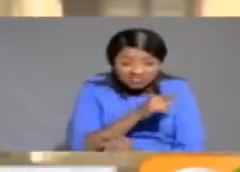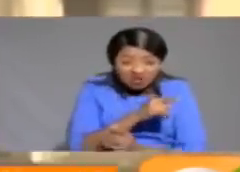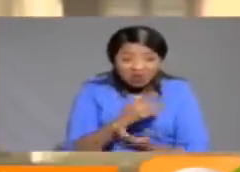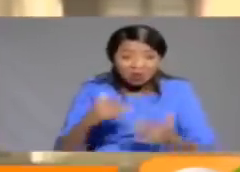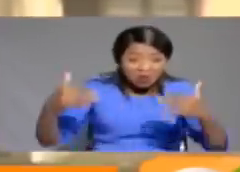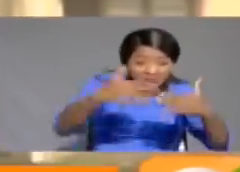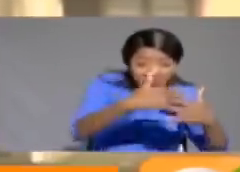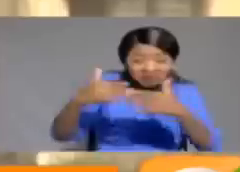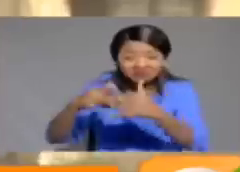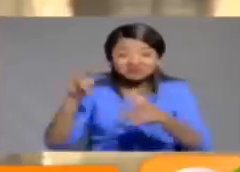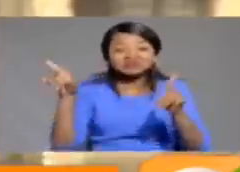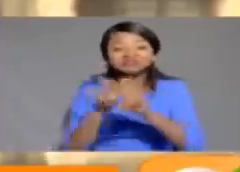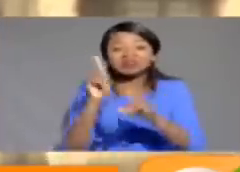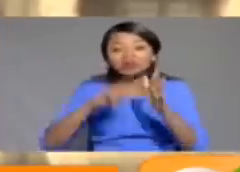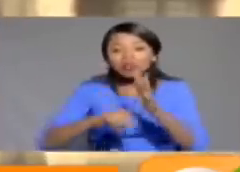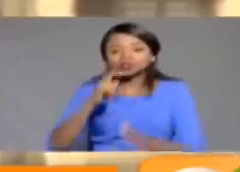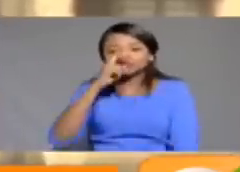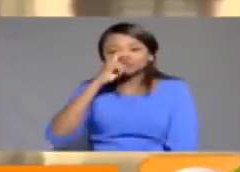Iskariota.